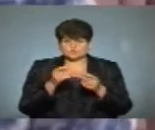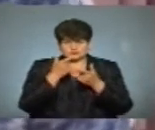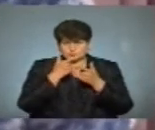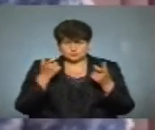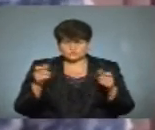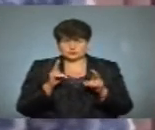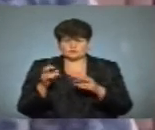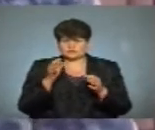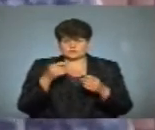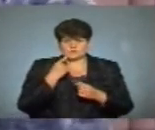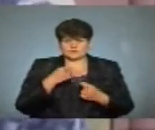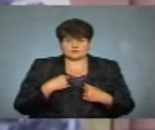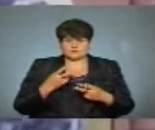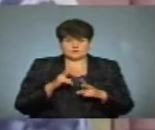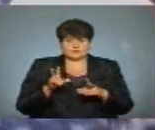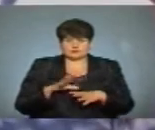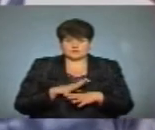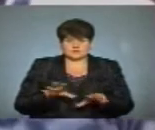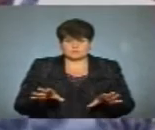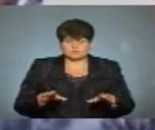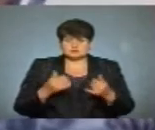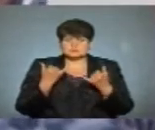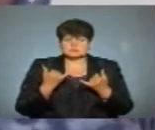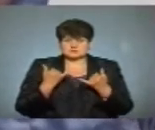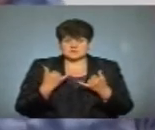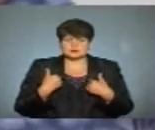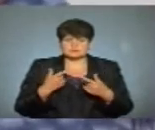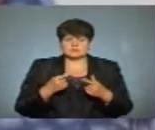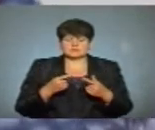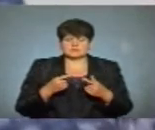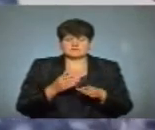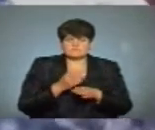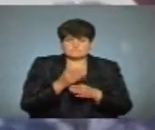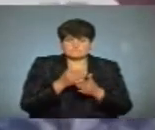ніхто нічого не казав, нікого не було. На даний час ми відділені від